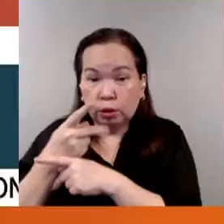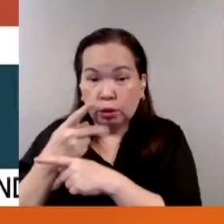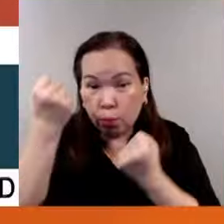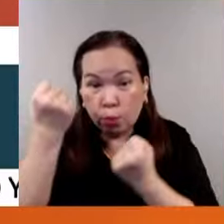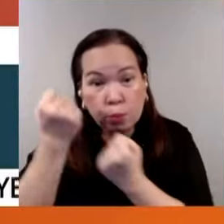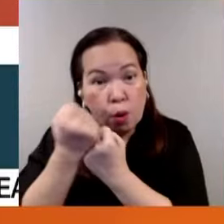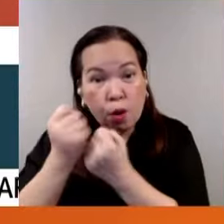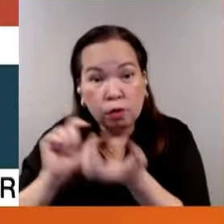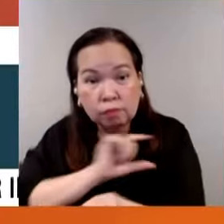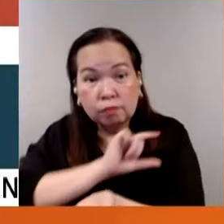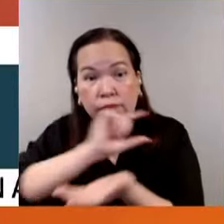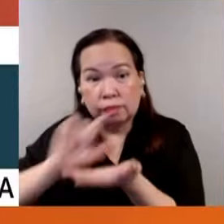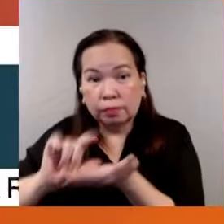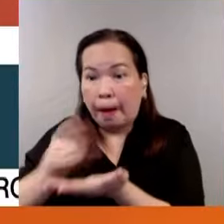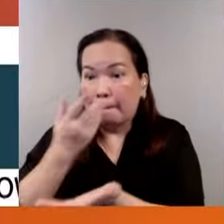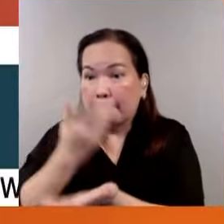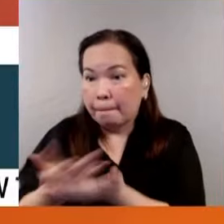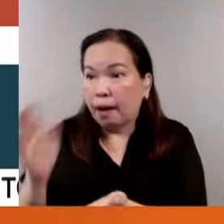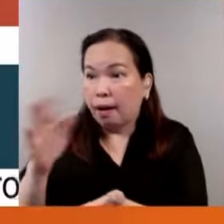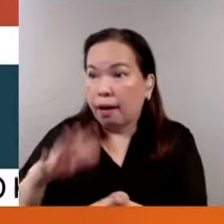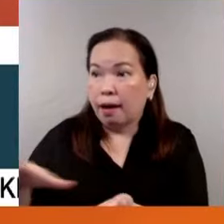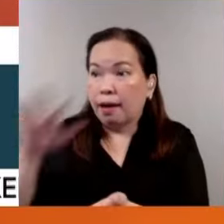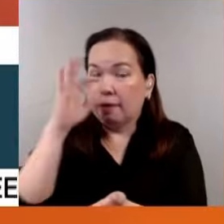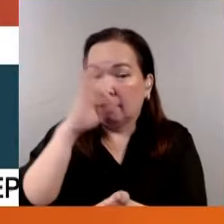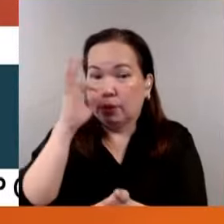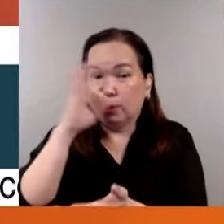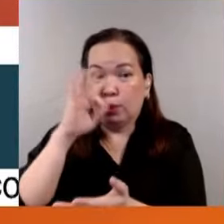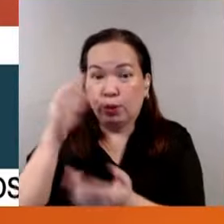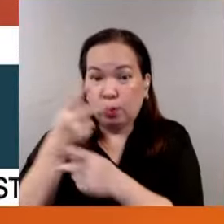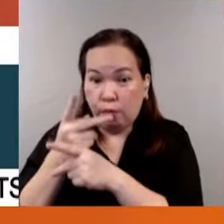unang-unang bibili ng ating mga produkto,